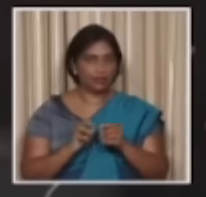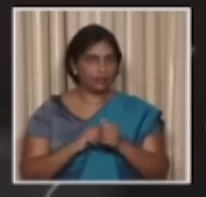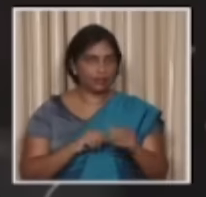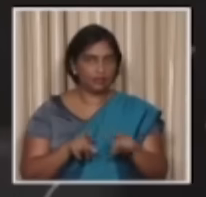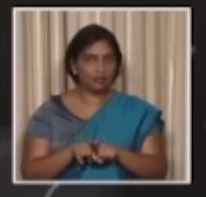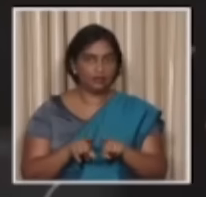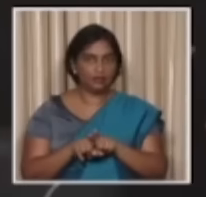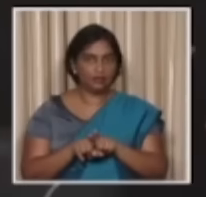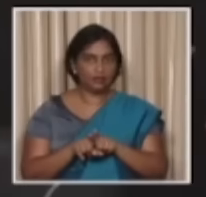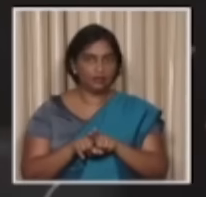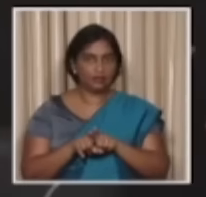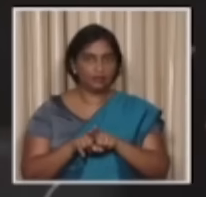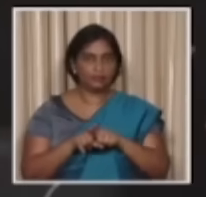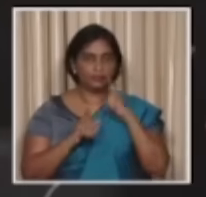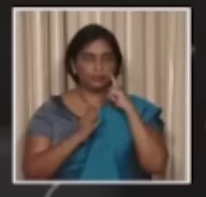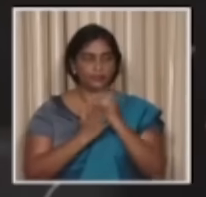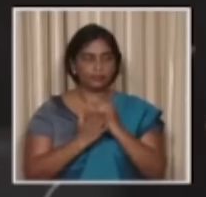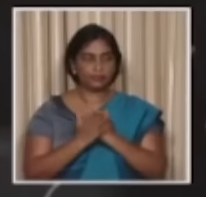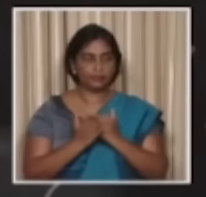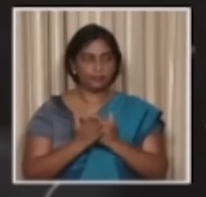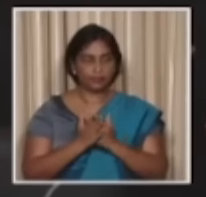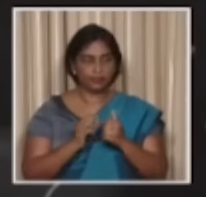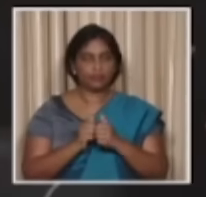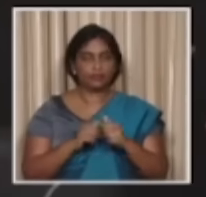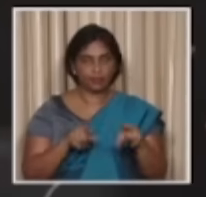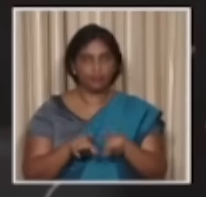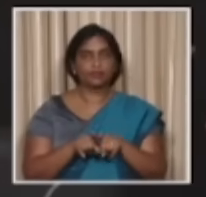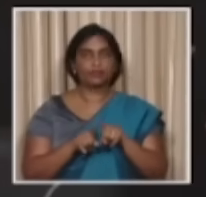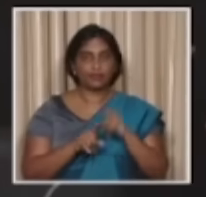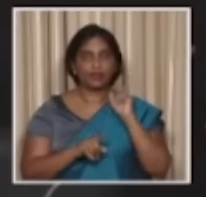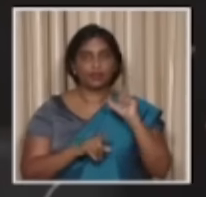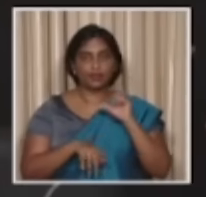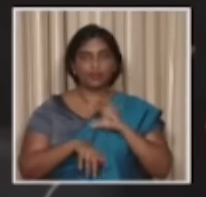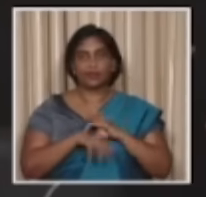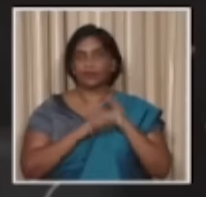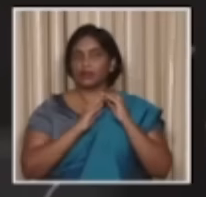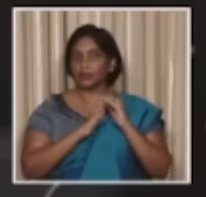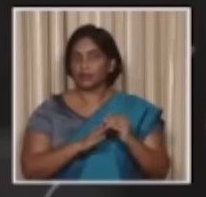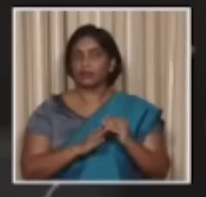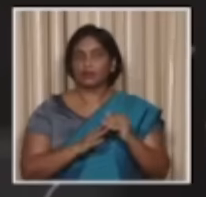MRI ස්කෑනර්ස් වැඩ කරන්නේ නැහැ කියලා වාර්තා වෙනවා. පිළිකාරෝහලේ විකිරණ